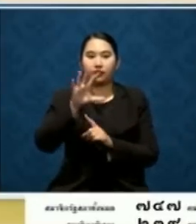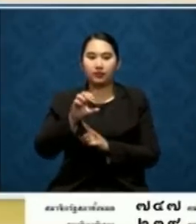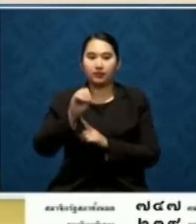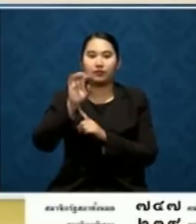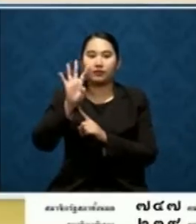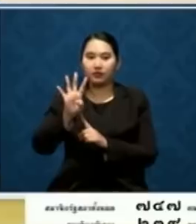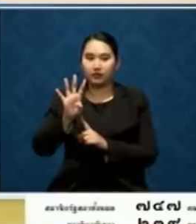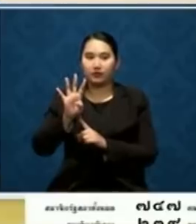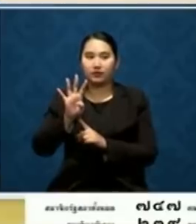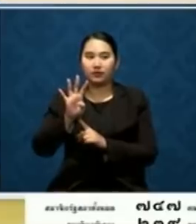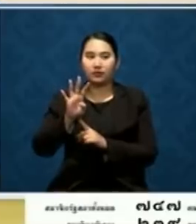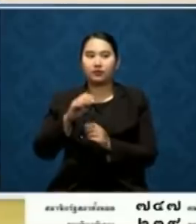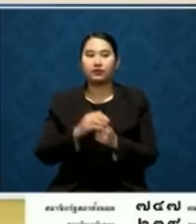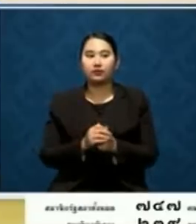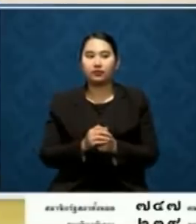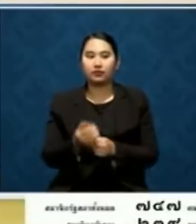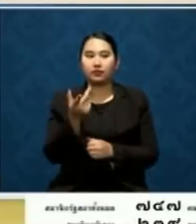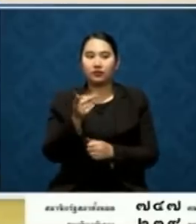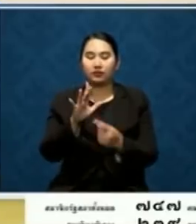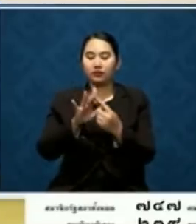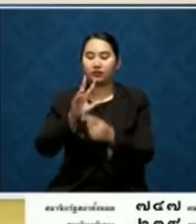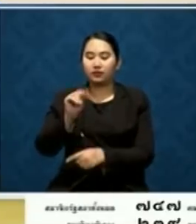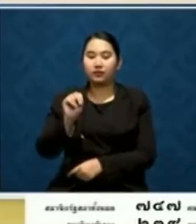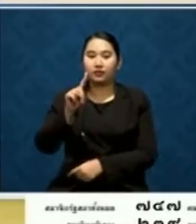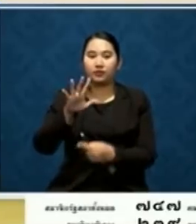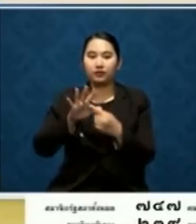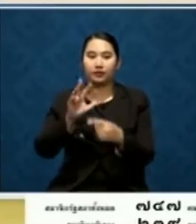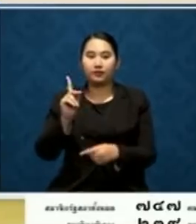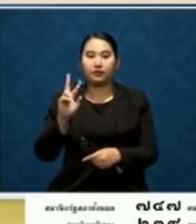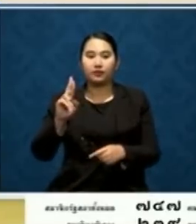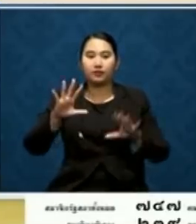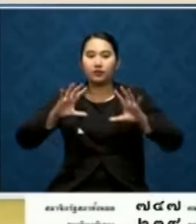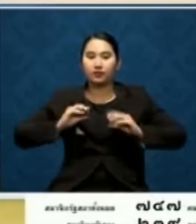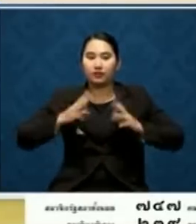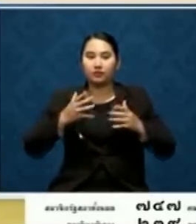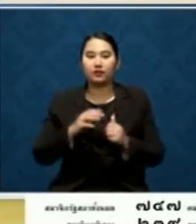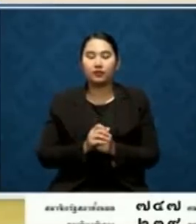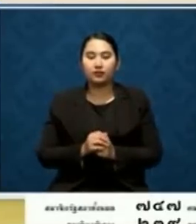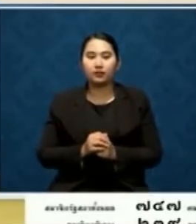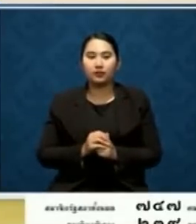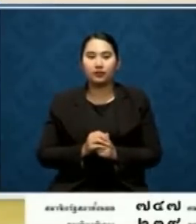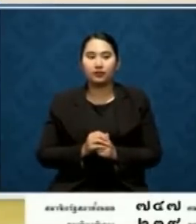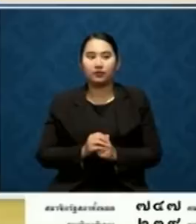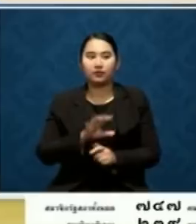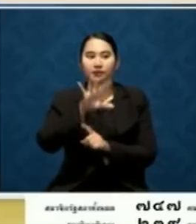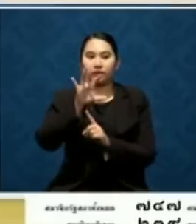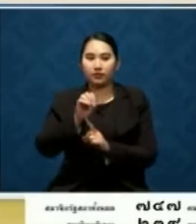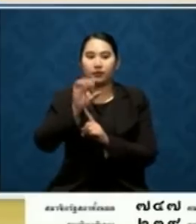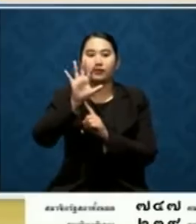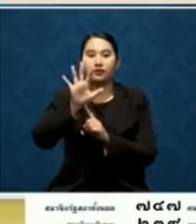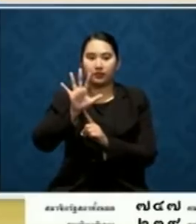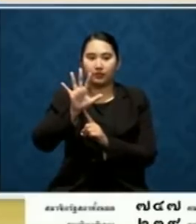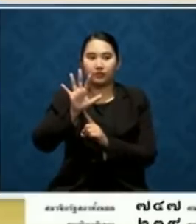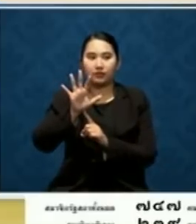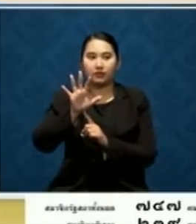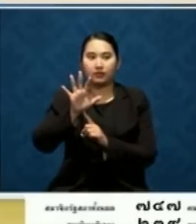54นายคุณากรมั่นนทีไร ไม่เห็นชอบครับ 55น